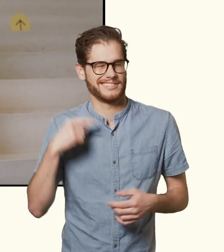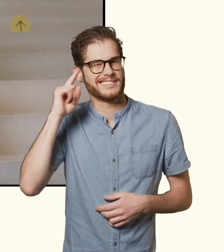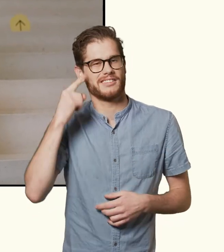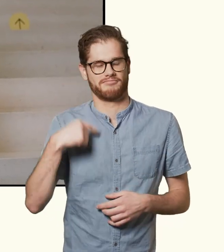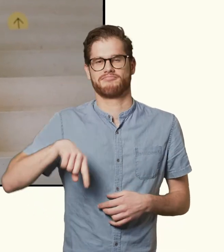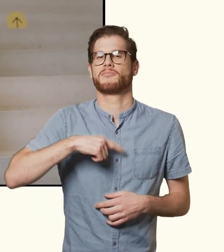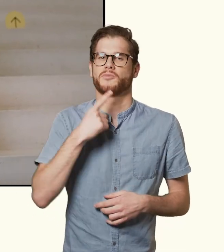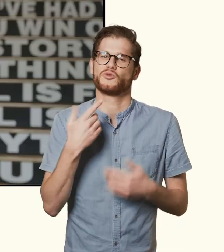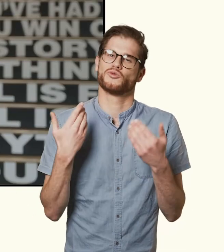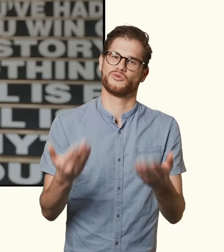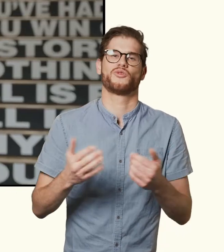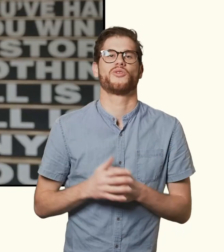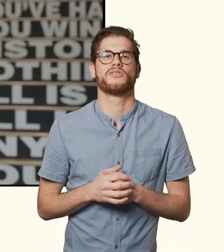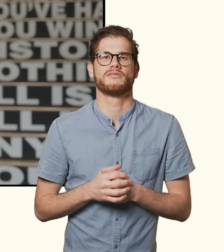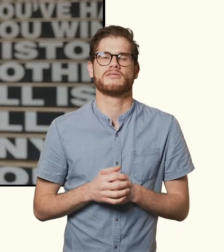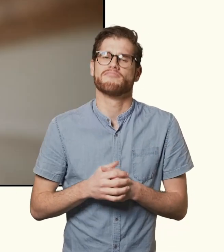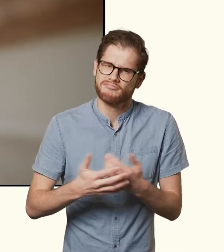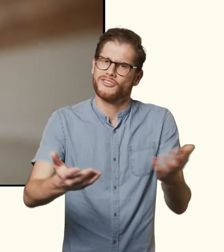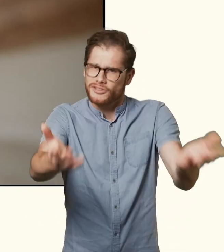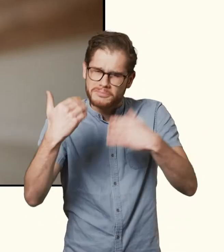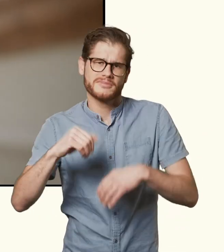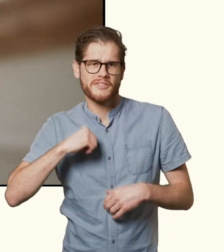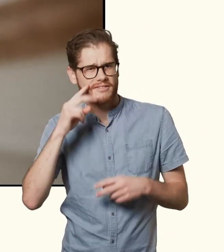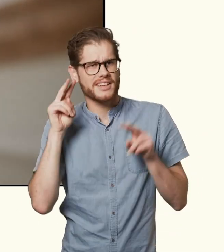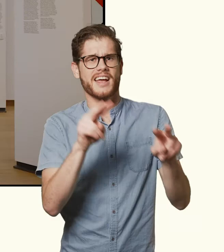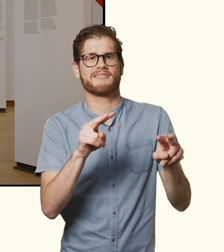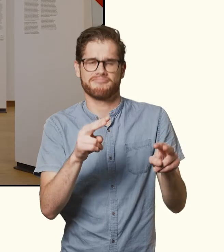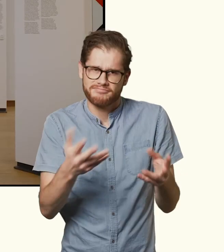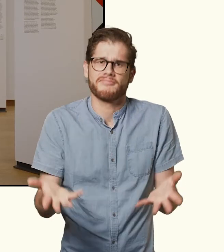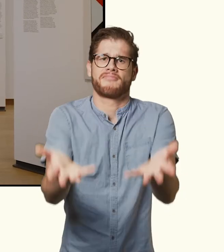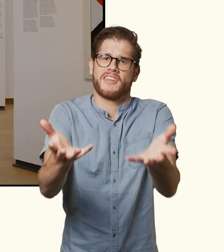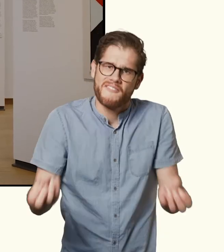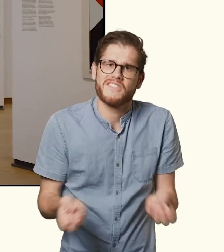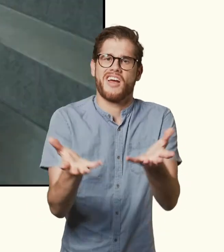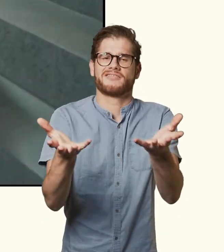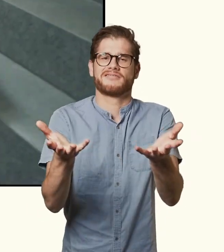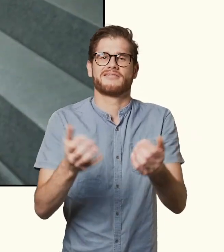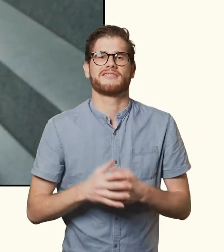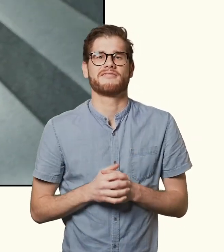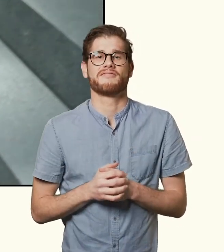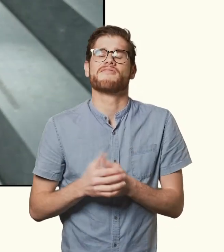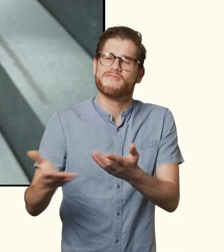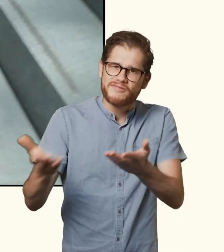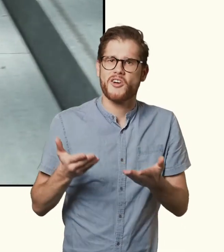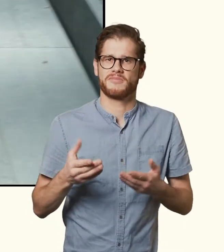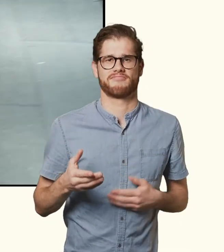zijn, denk ik. Tijd om zelf te gaan kijken en je te laten verrassen. Welkom in het Stedelijk.